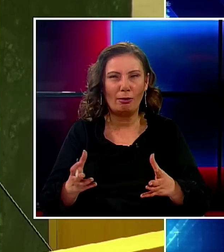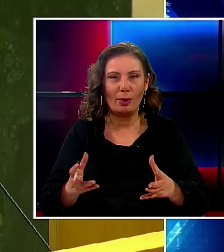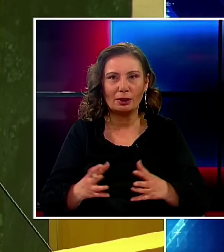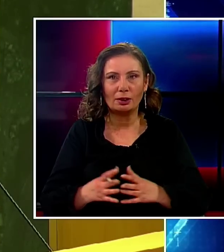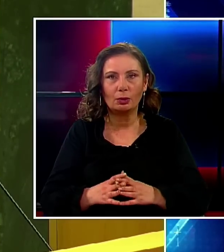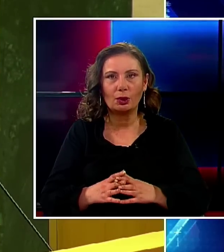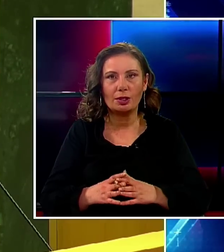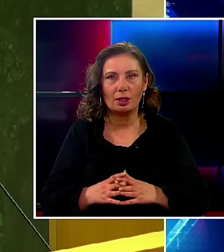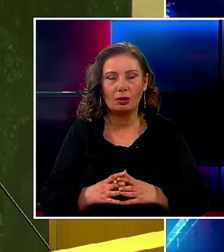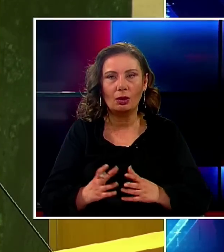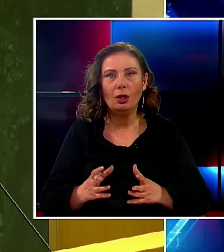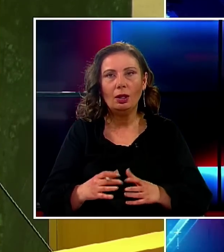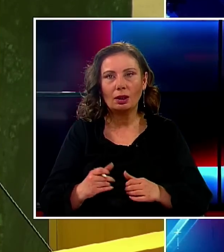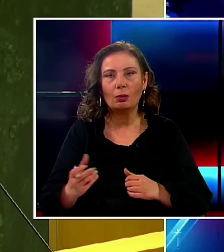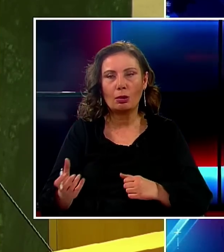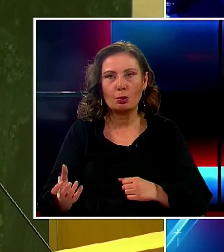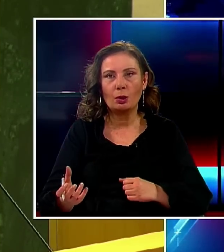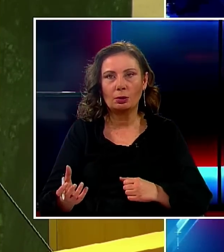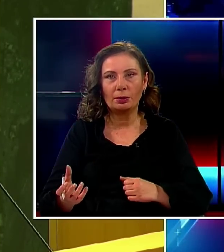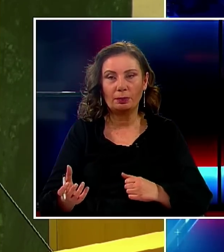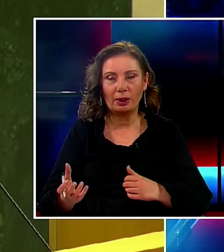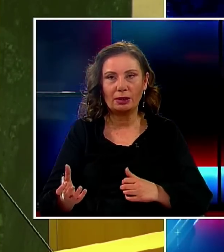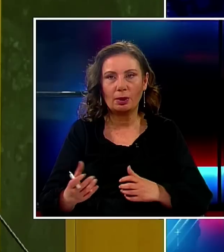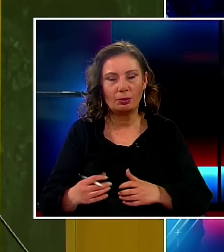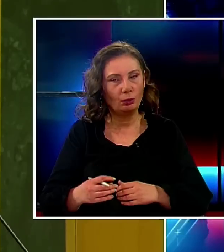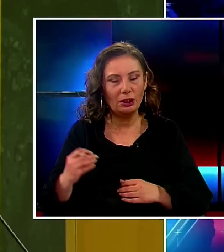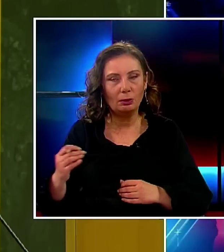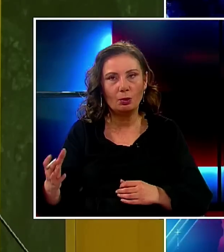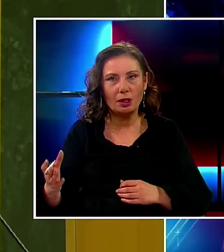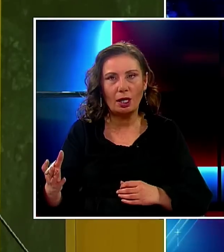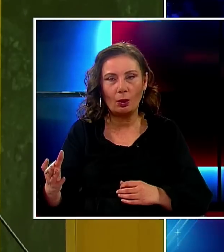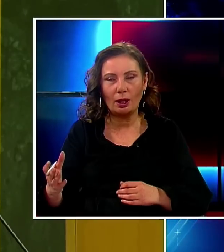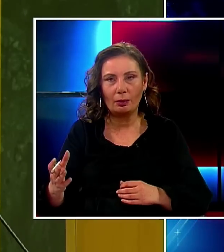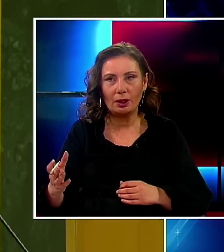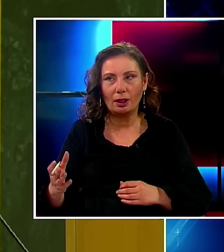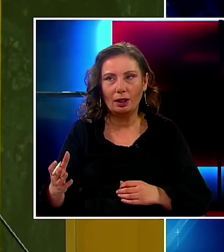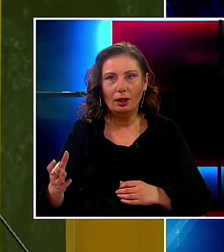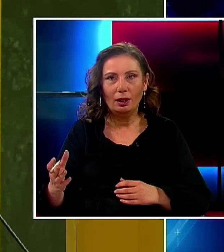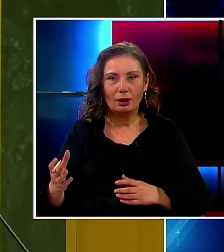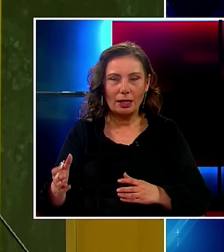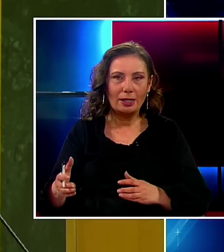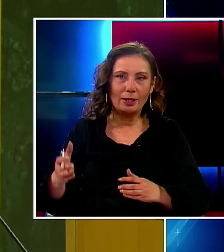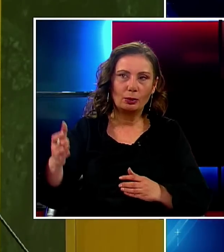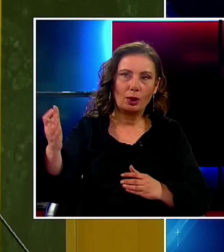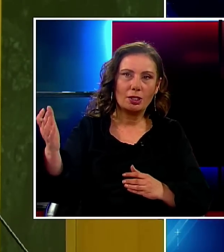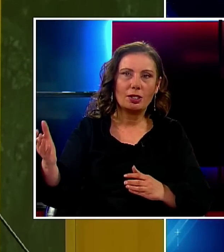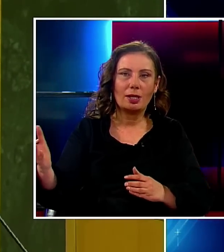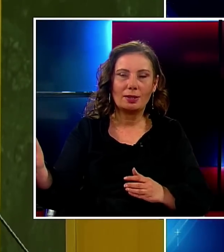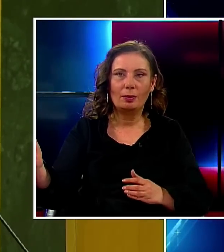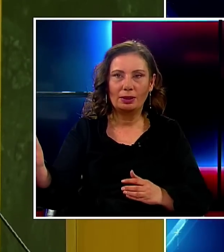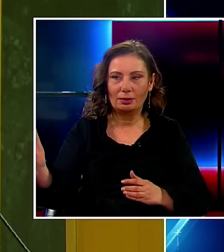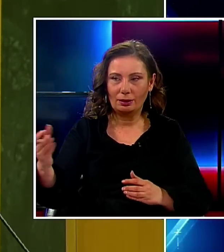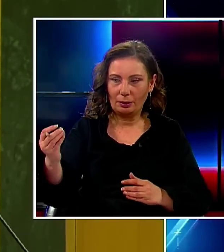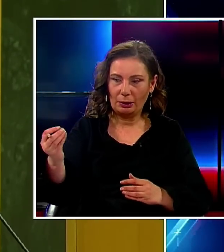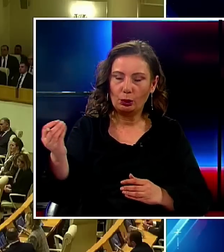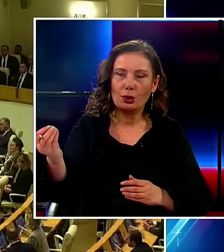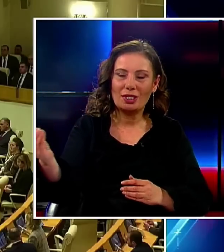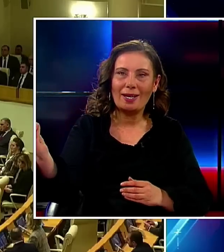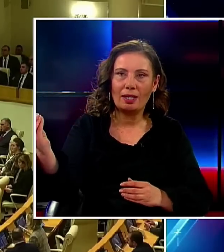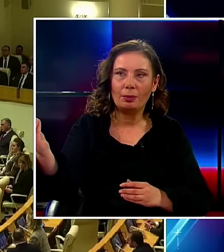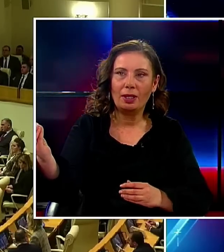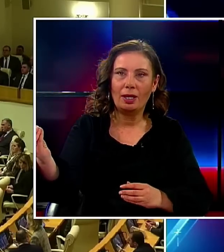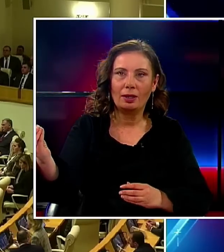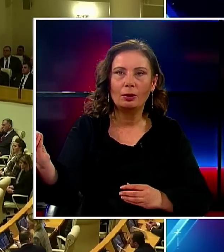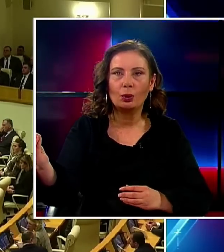გვივარგა რომ გავამარტივოთ ესე ხო კი ყავს პატიმრები მინიმუმ ნიკა გვარამია ძალიან თვალშისაცემად, აი